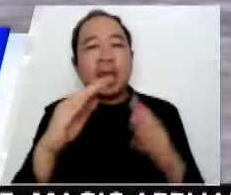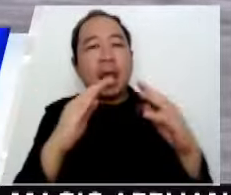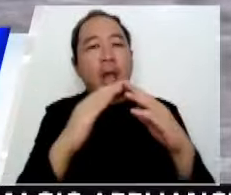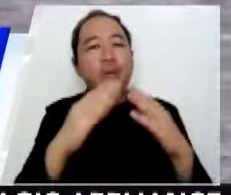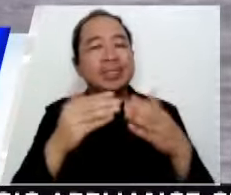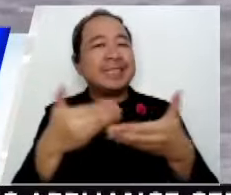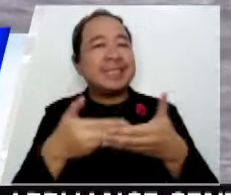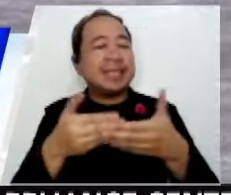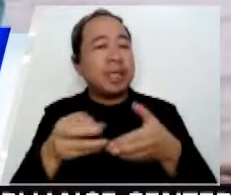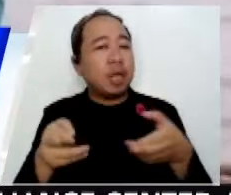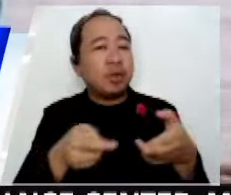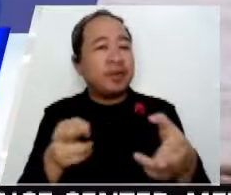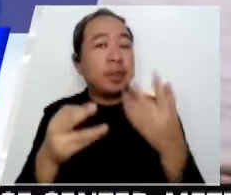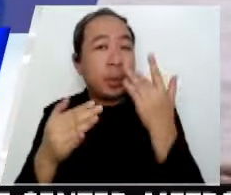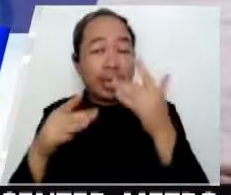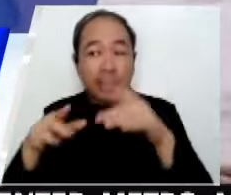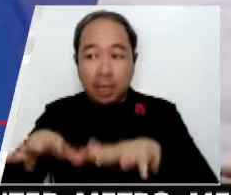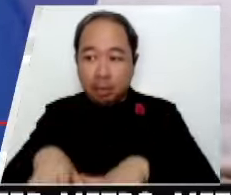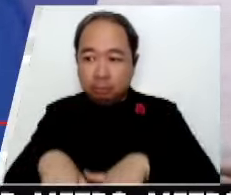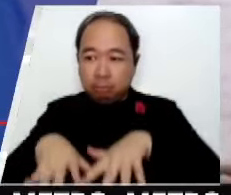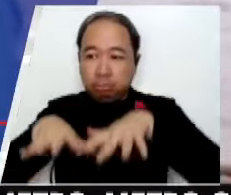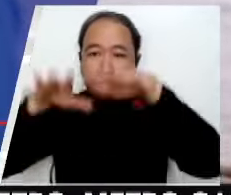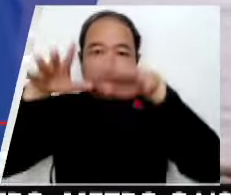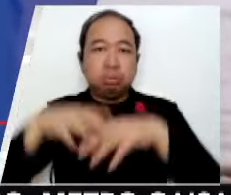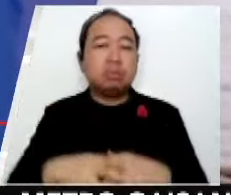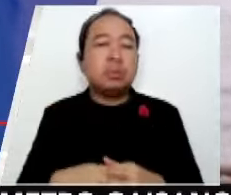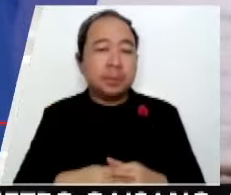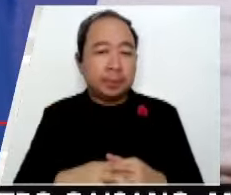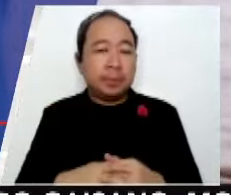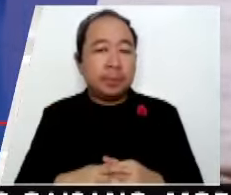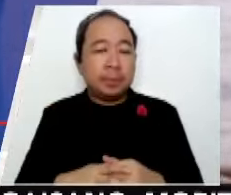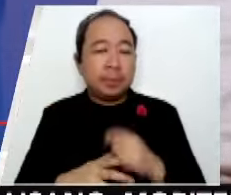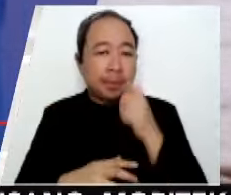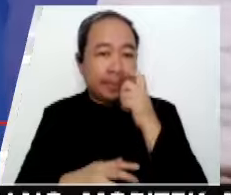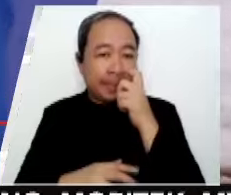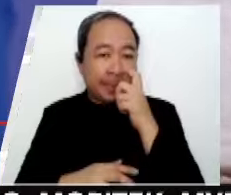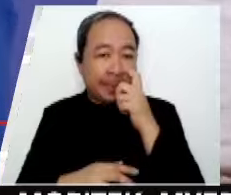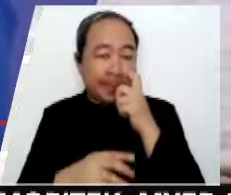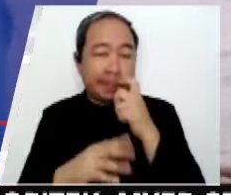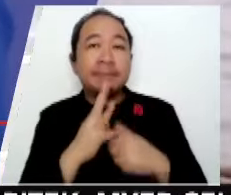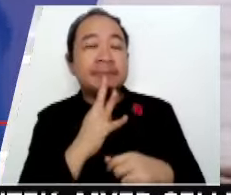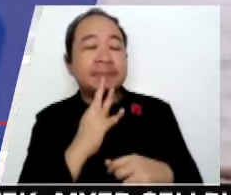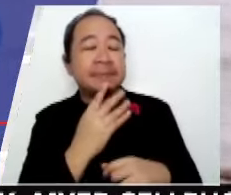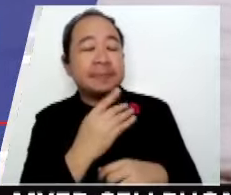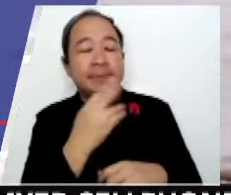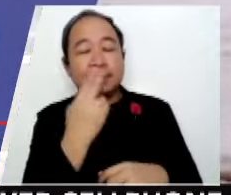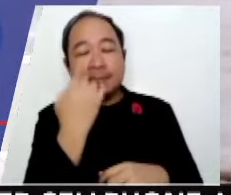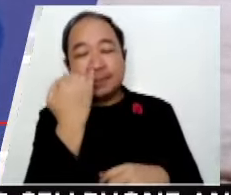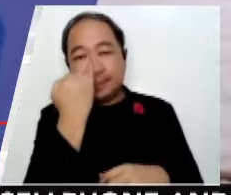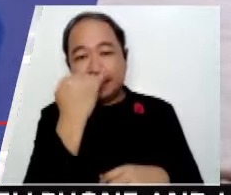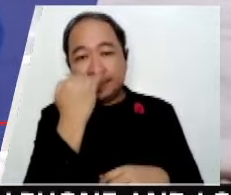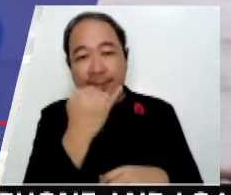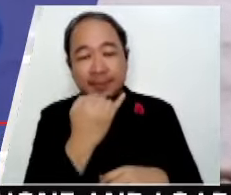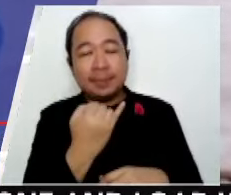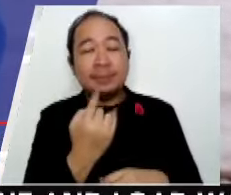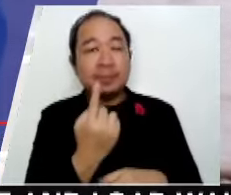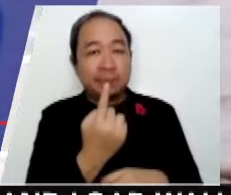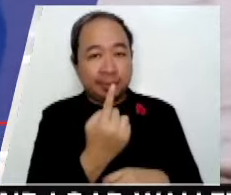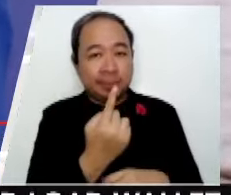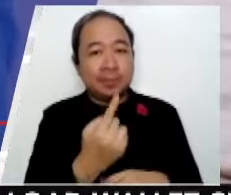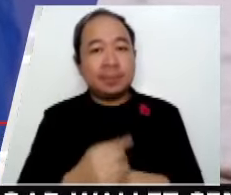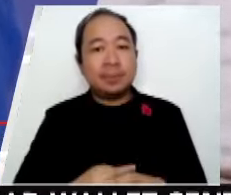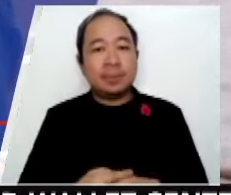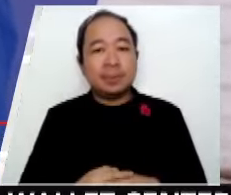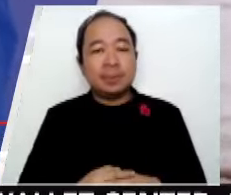antas ng tubig. Tatatad naman na baga din, iso dati marunrunot. Dati kabayba, dati trensera mi